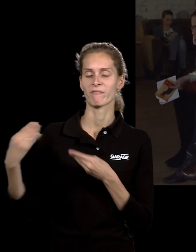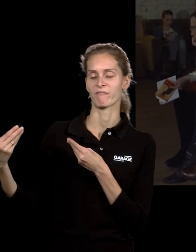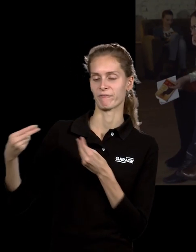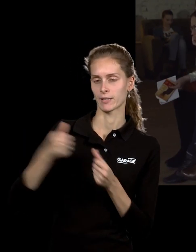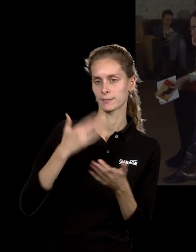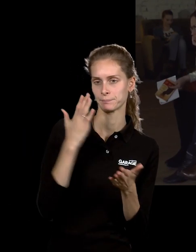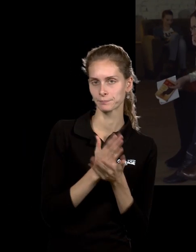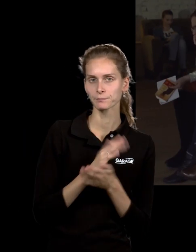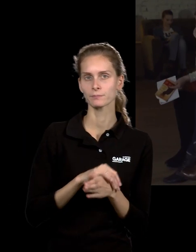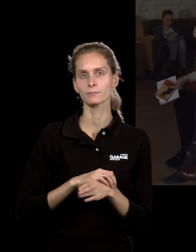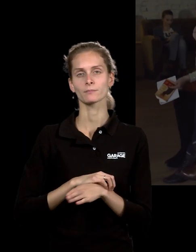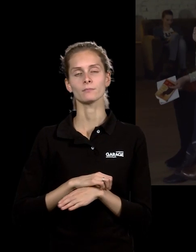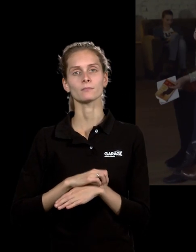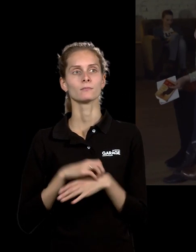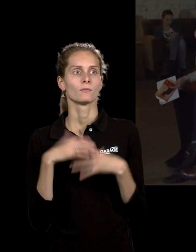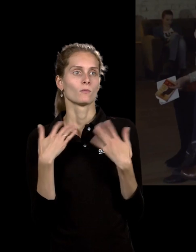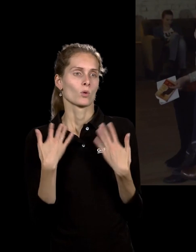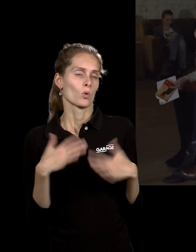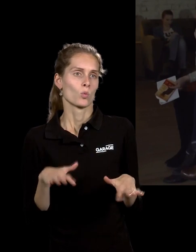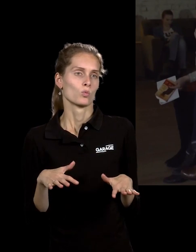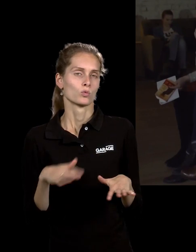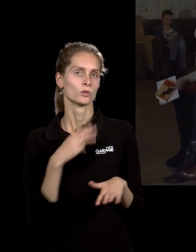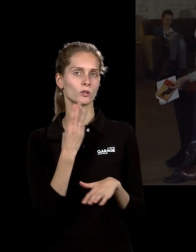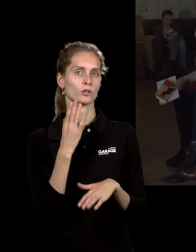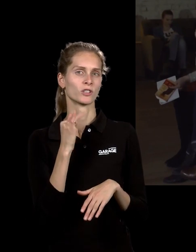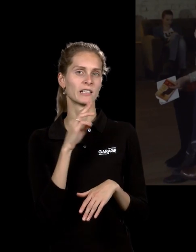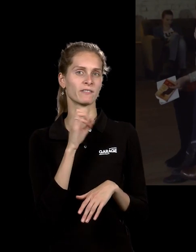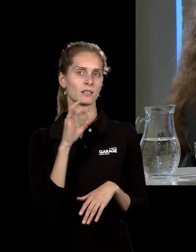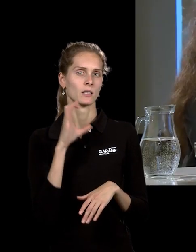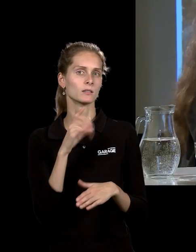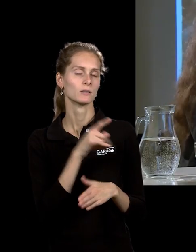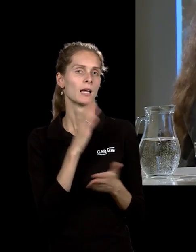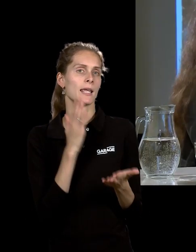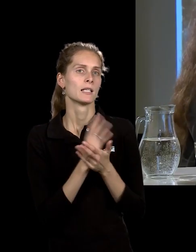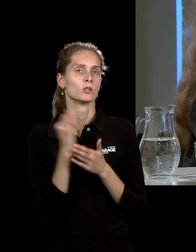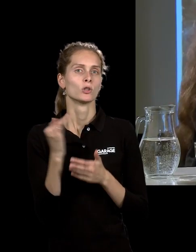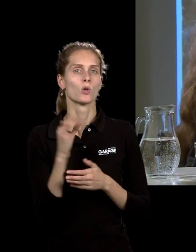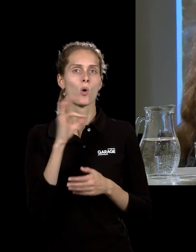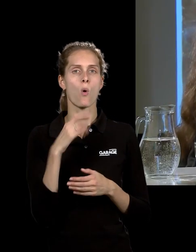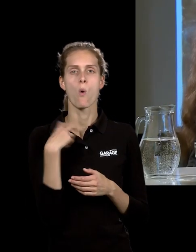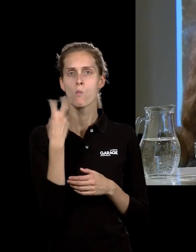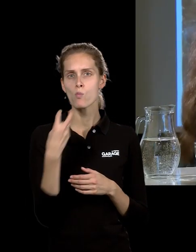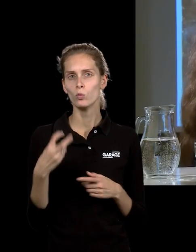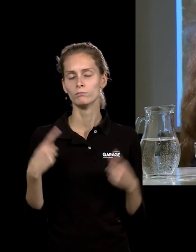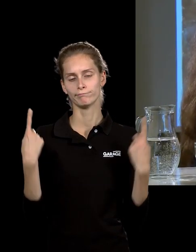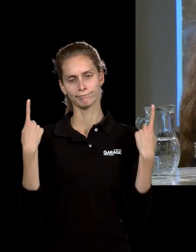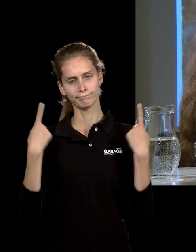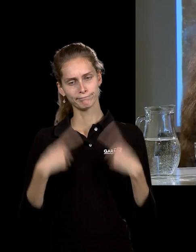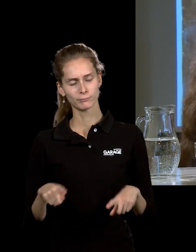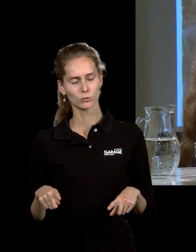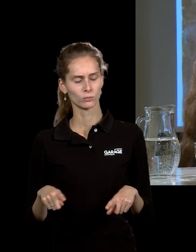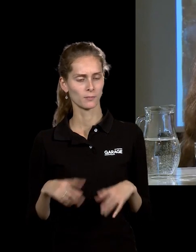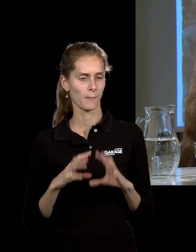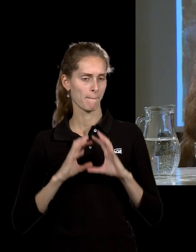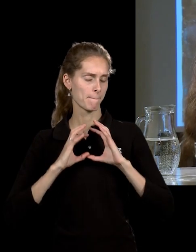у Швитерса была история про мусор, который связан с этим рухнувшим, исчезнувшим миром, состоянием катастрофы.